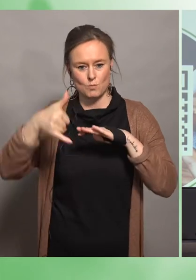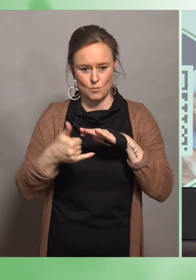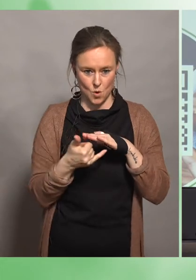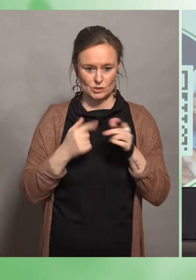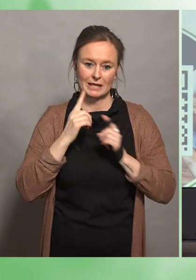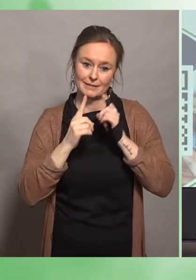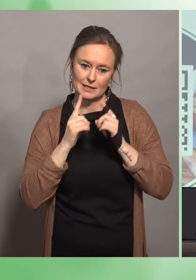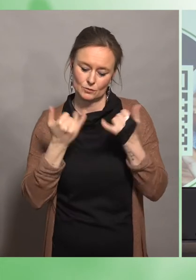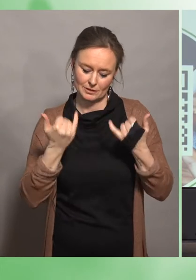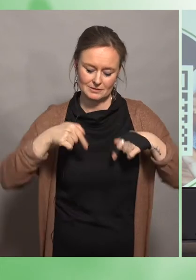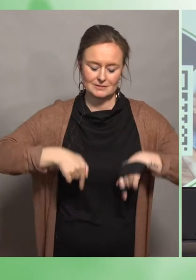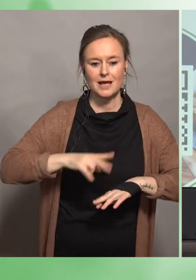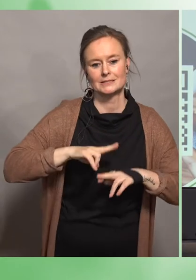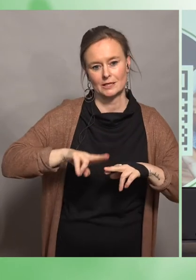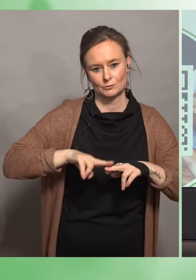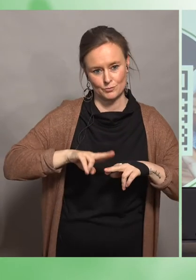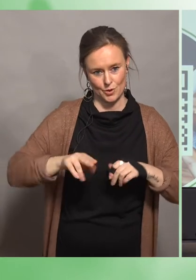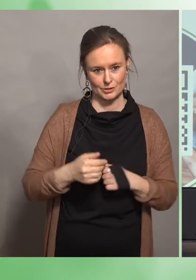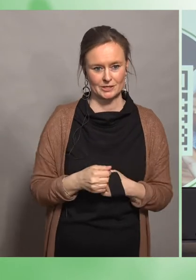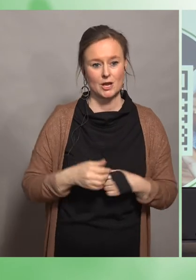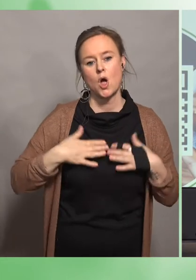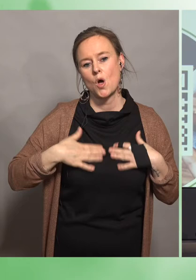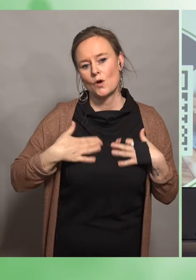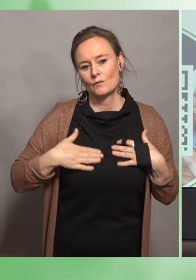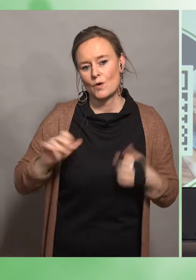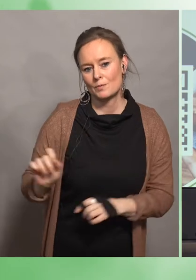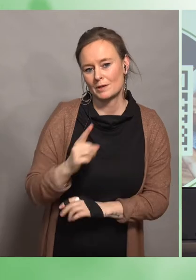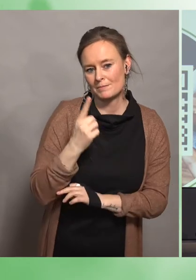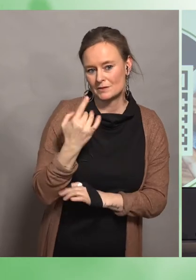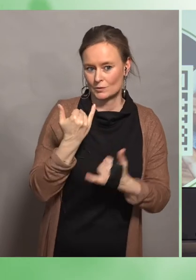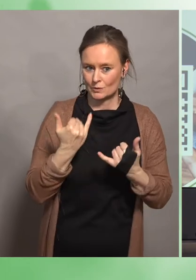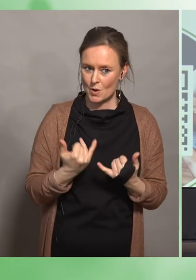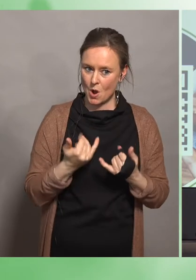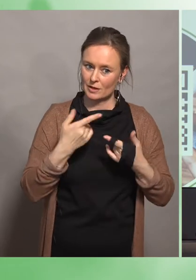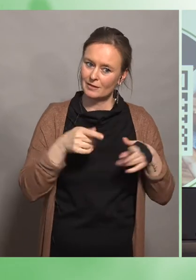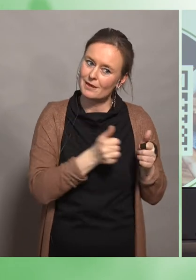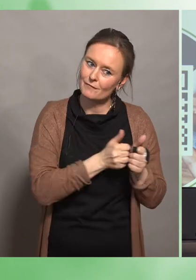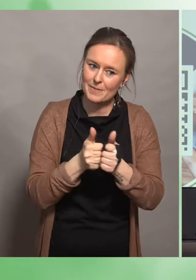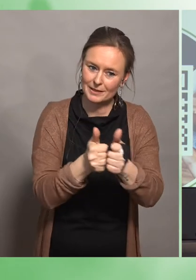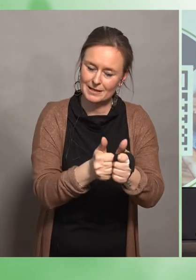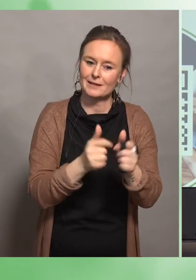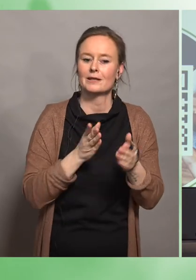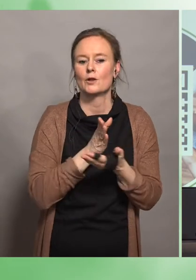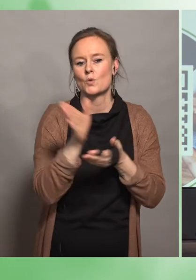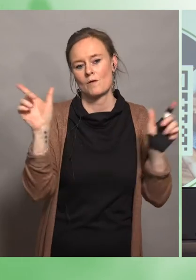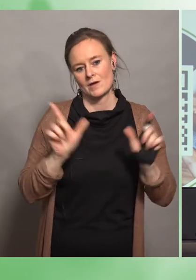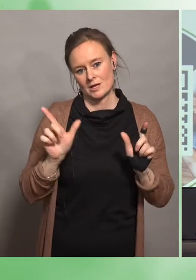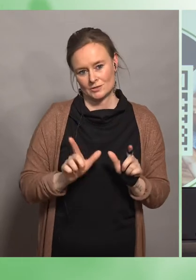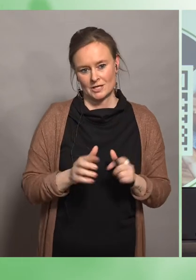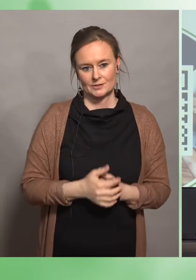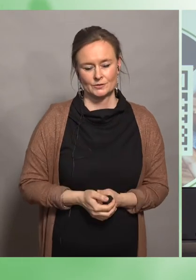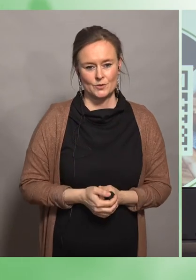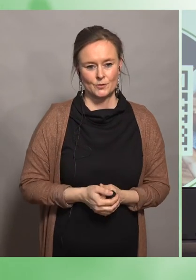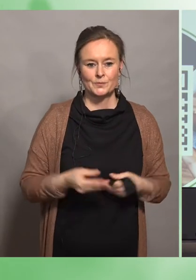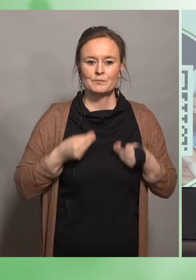Pölten. Ich freue mich ganz besonders, dass ich Sie durch diesen Nachmittag, durch diese Veranstaltung begleiten darf.